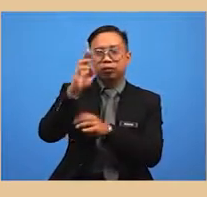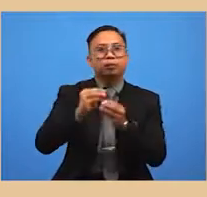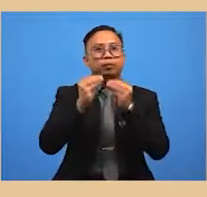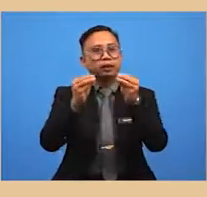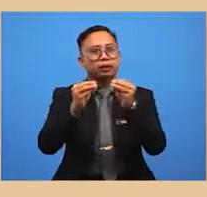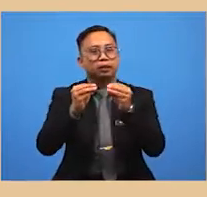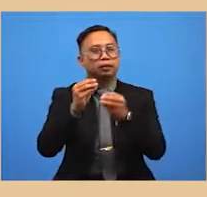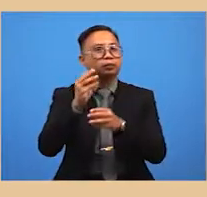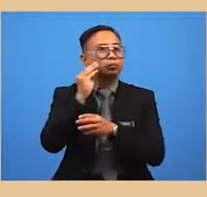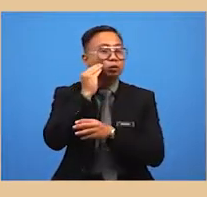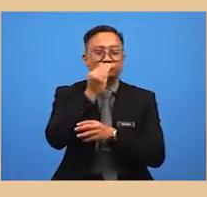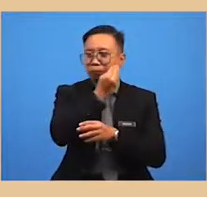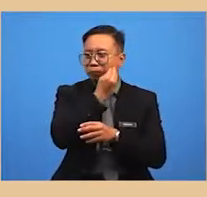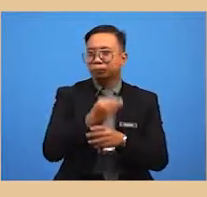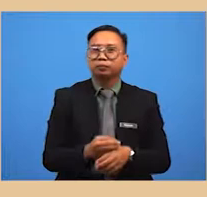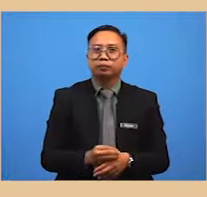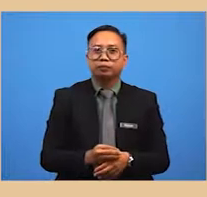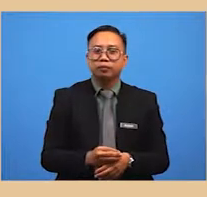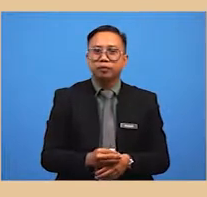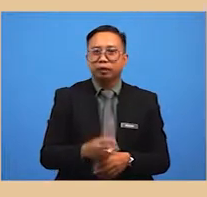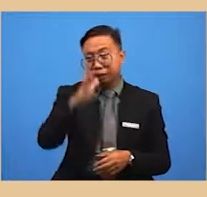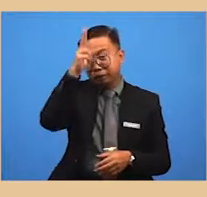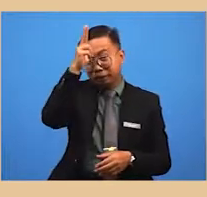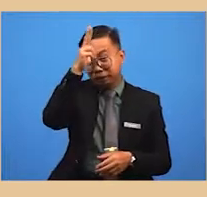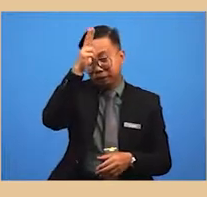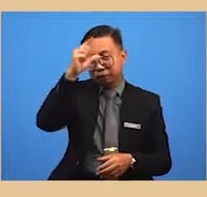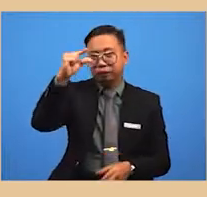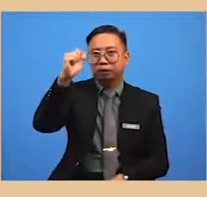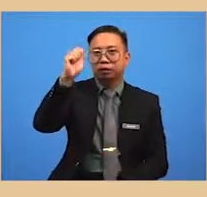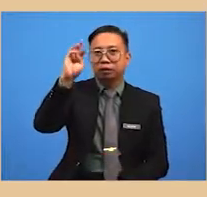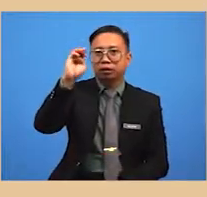Ya, betul, murid-murid. Gamet jantan.